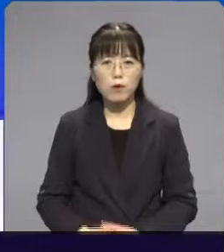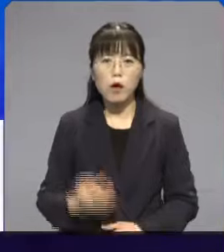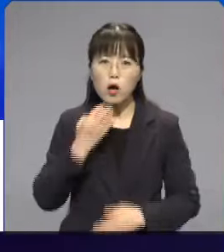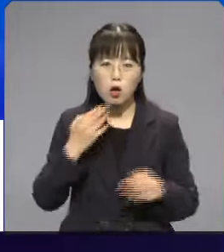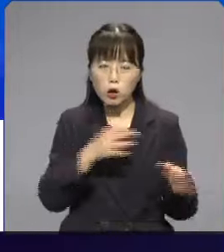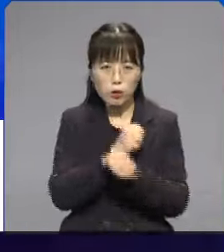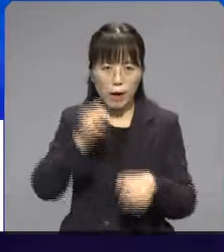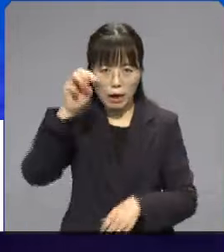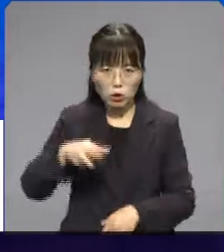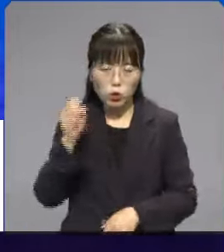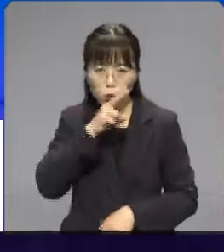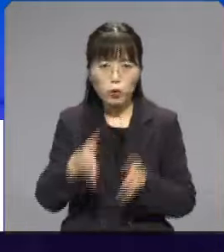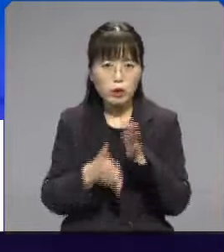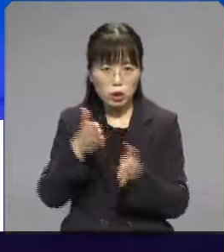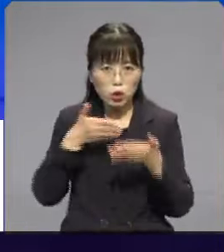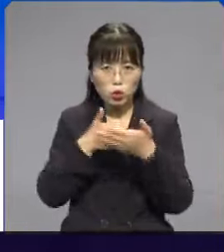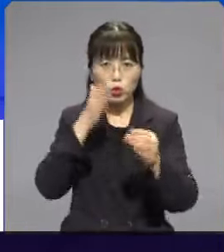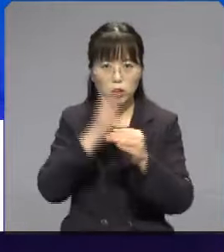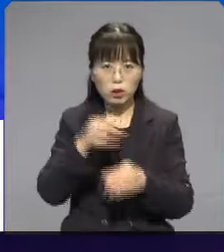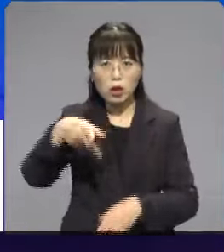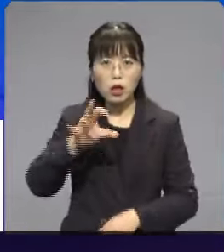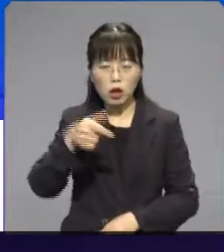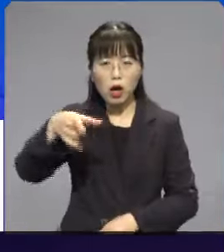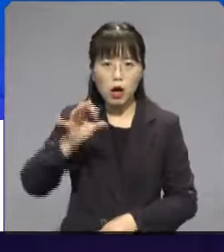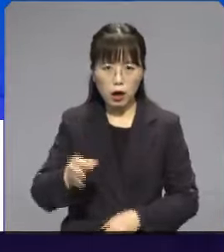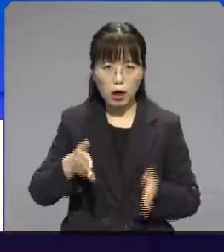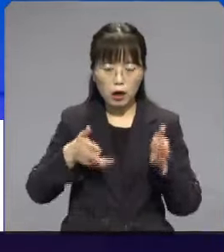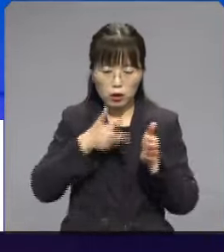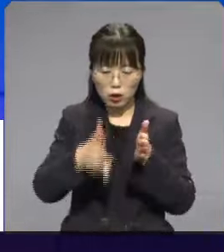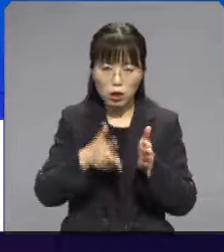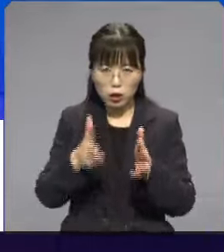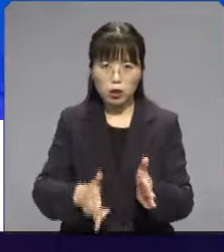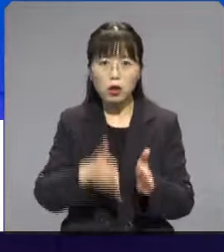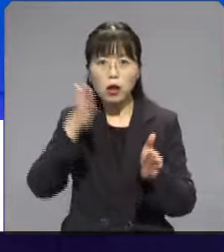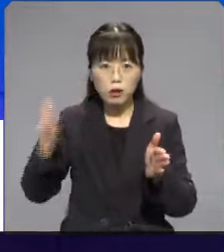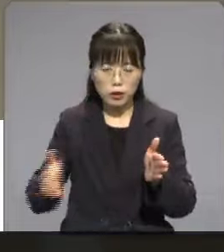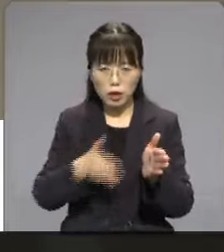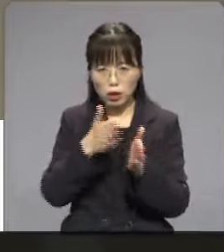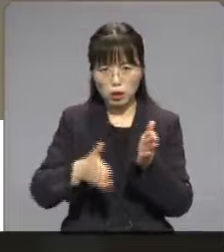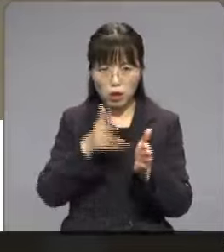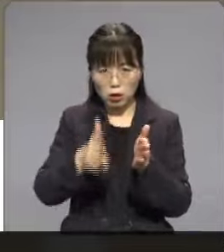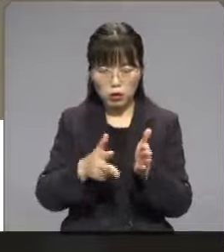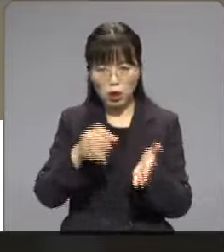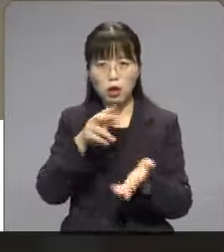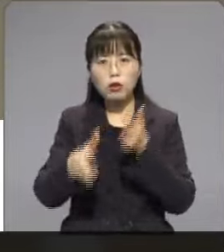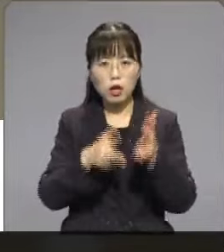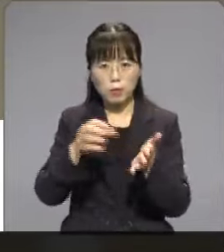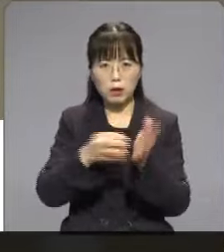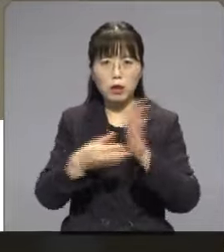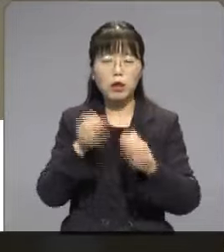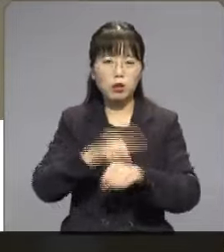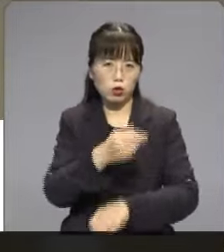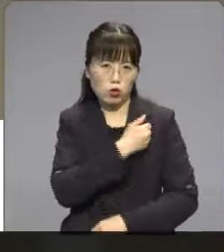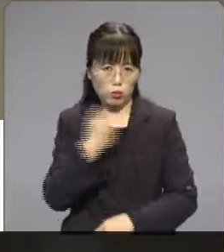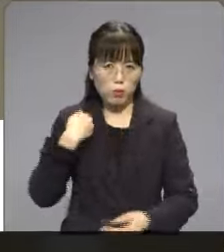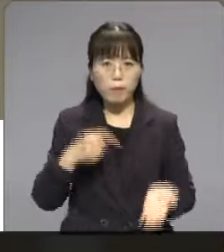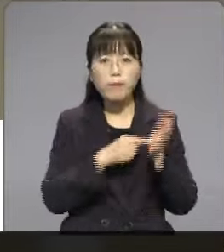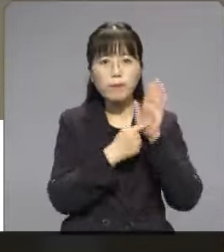경기 광주시와 용인 시가 추진 중인 경강선 연장 철도 사업의 타당성이 충분한 걸로